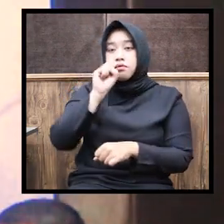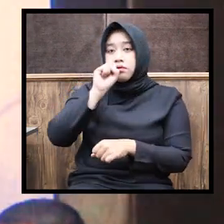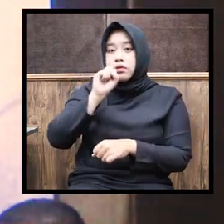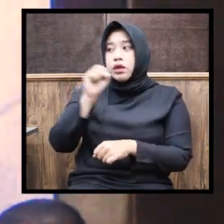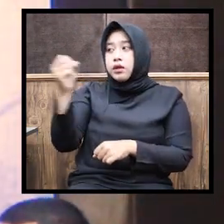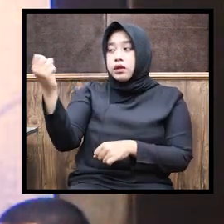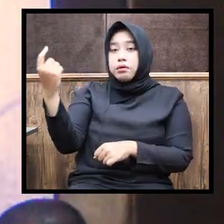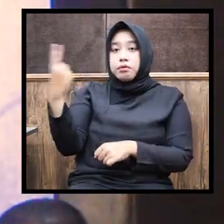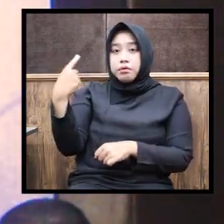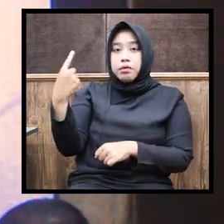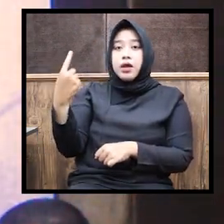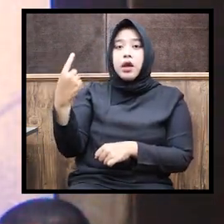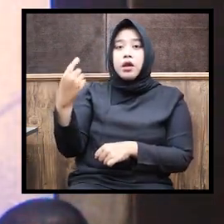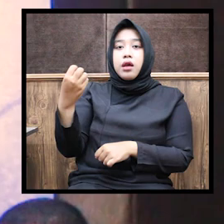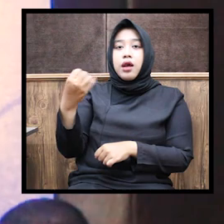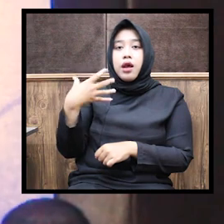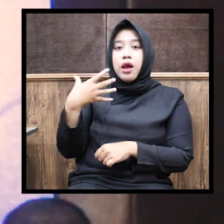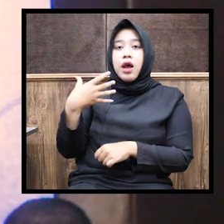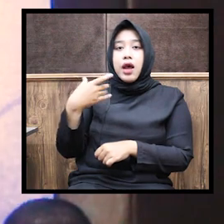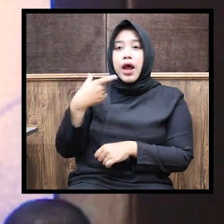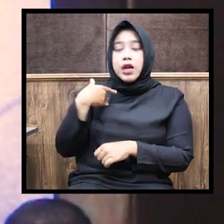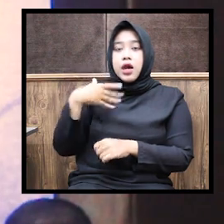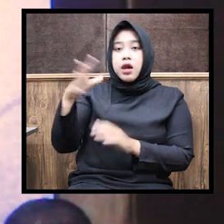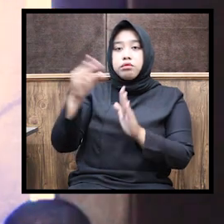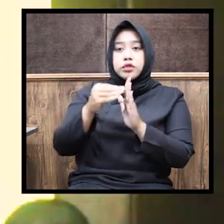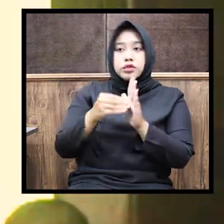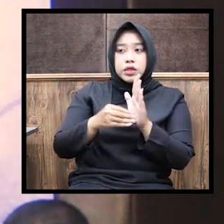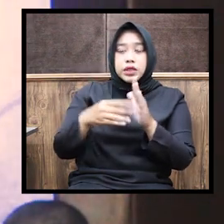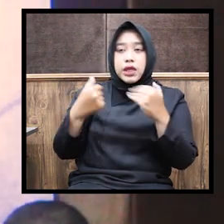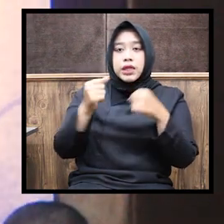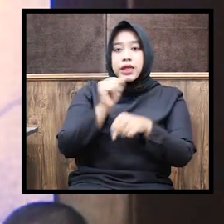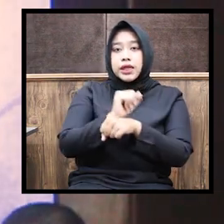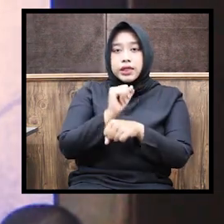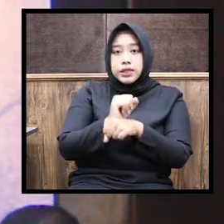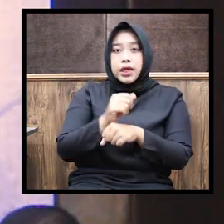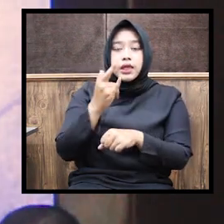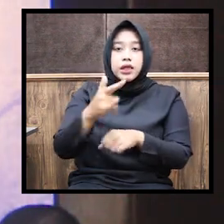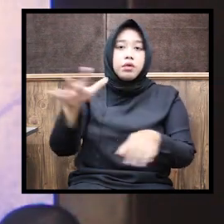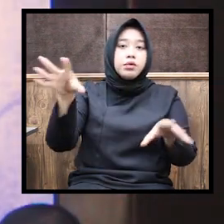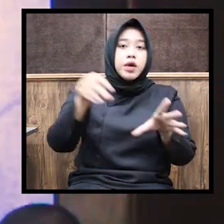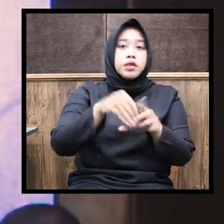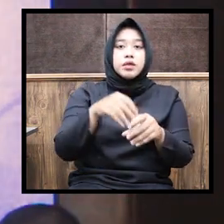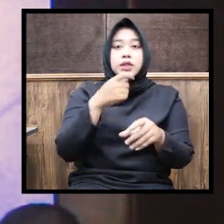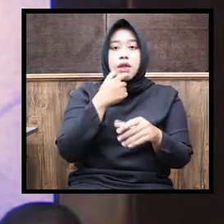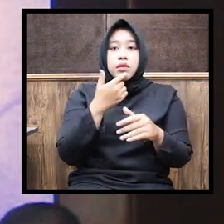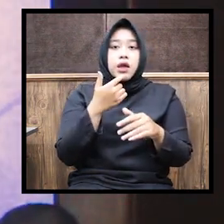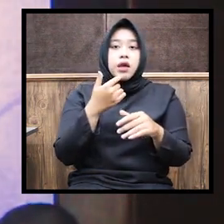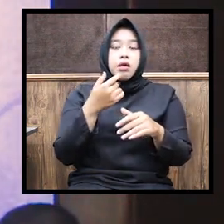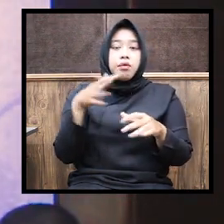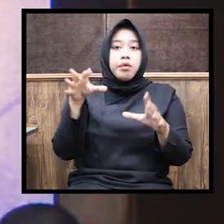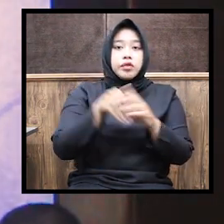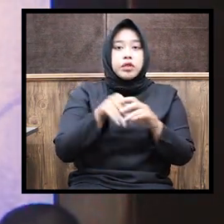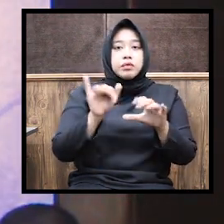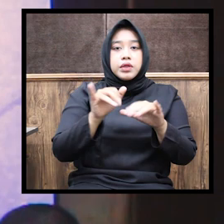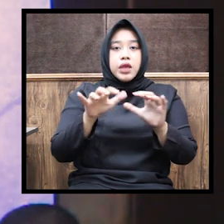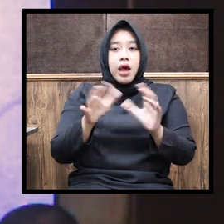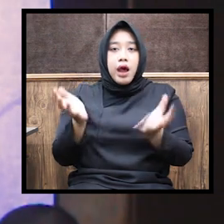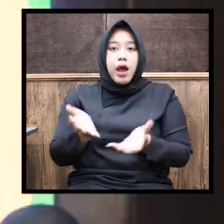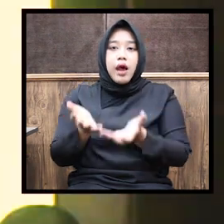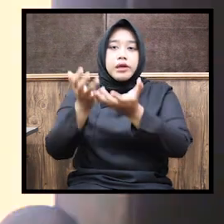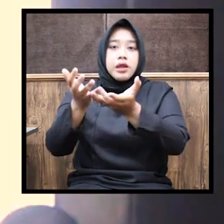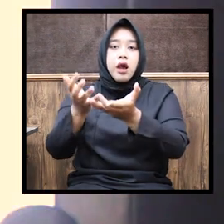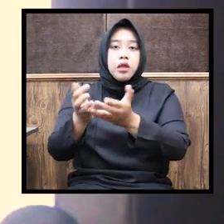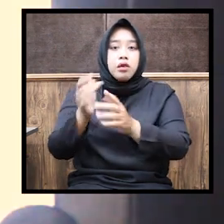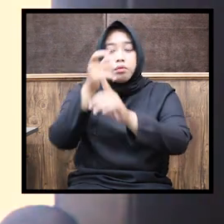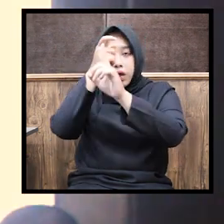Perda Pak ya menangang kerjaan juga akan memasukkan ee reward buat perusahaan-perusahaan